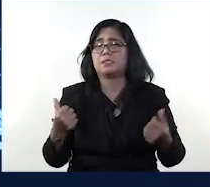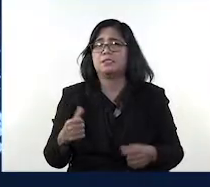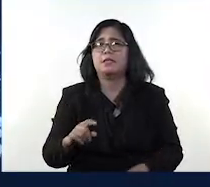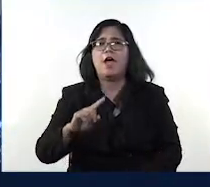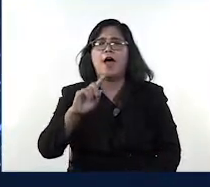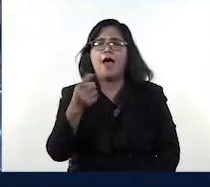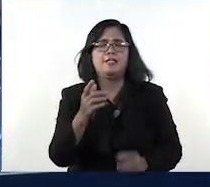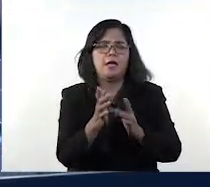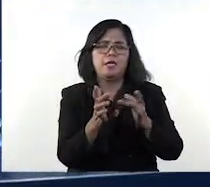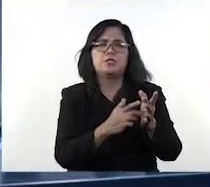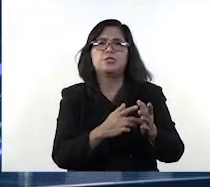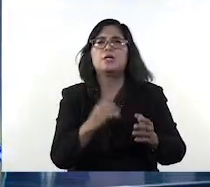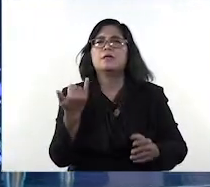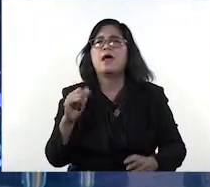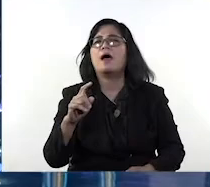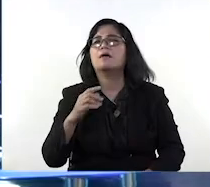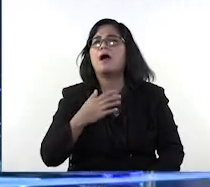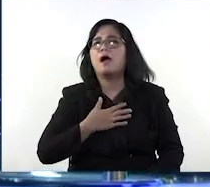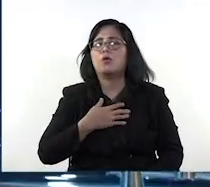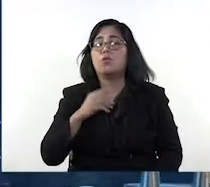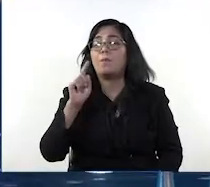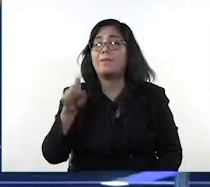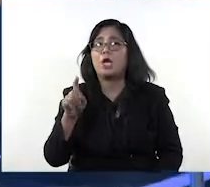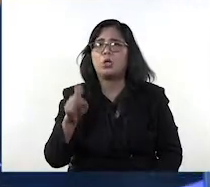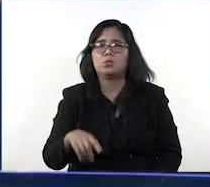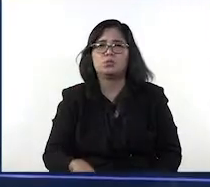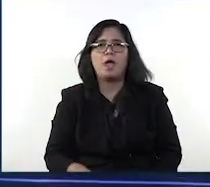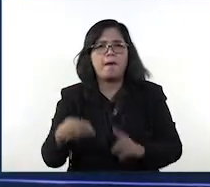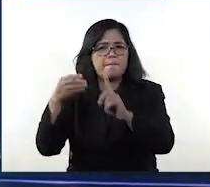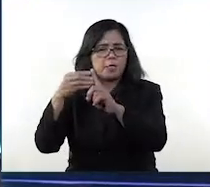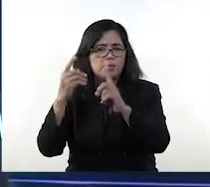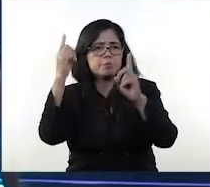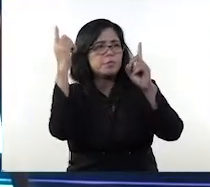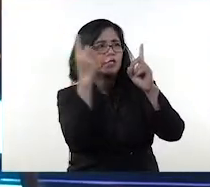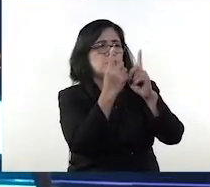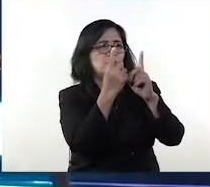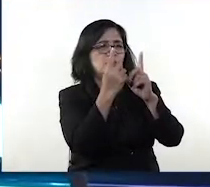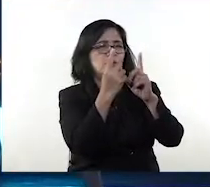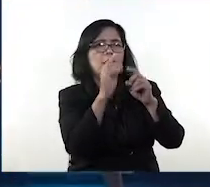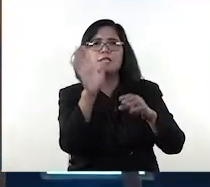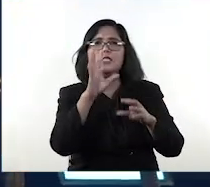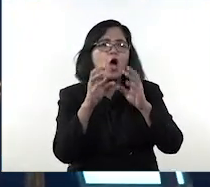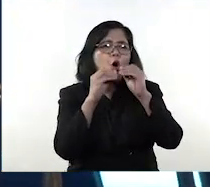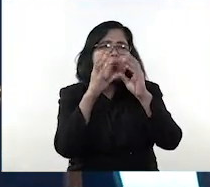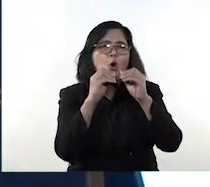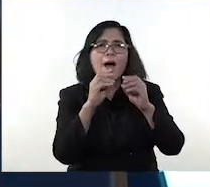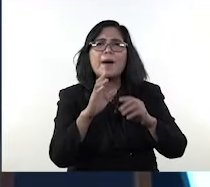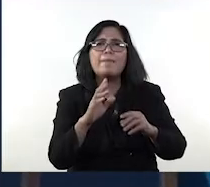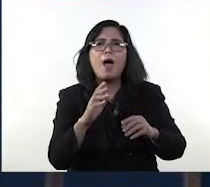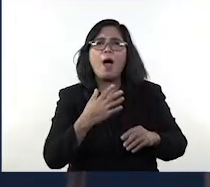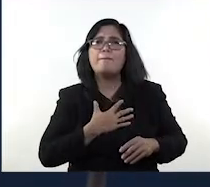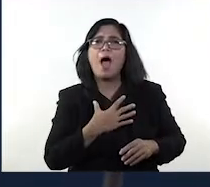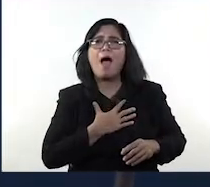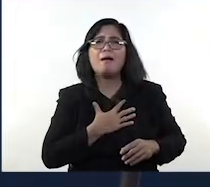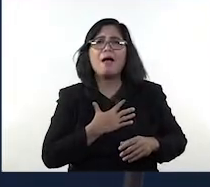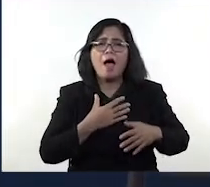ini dia nggak ngomong apa-apa ketemu Yesus ini dia bangga banget ya Seneng banget ya